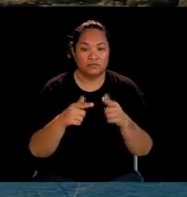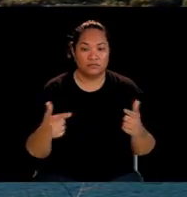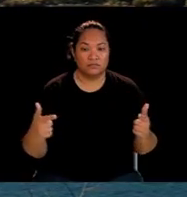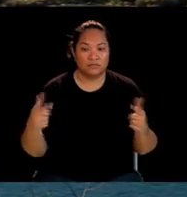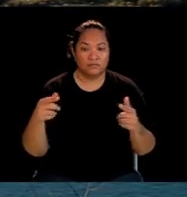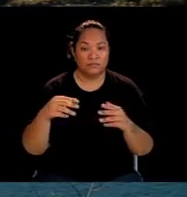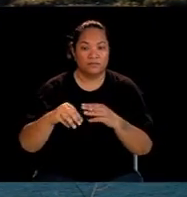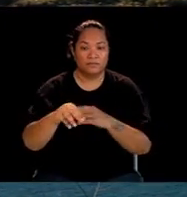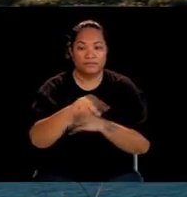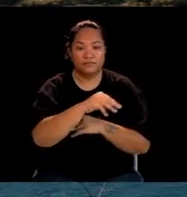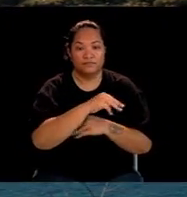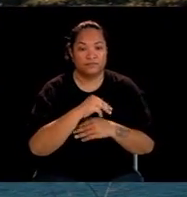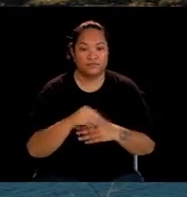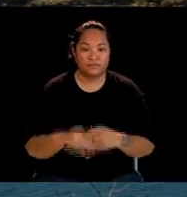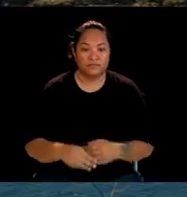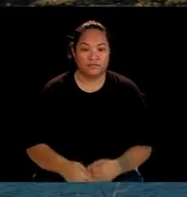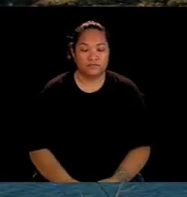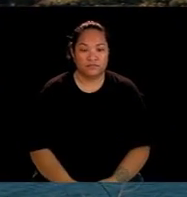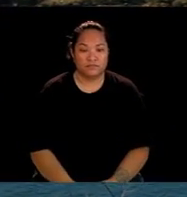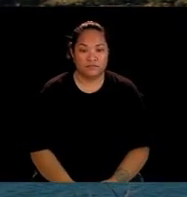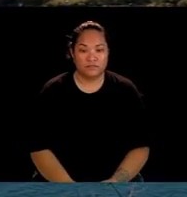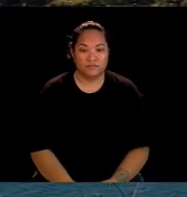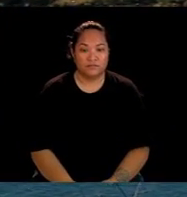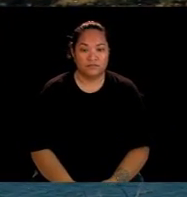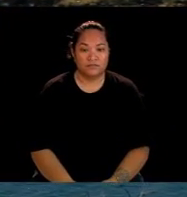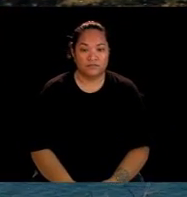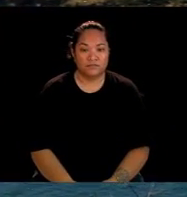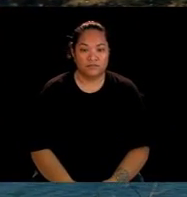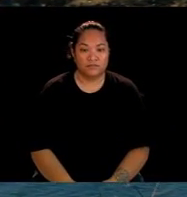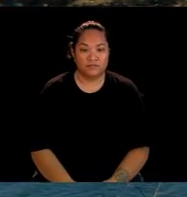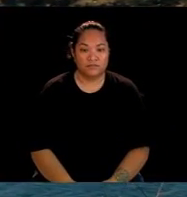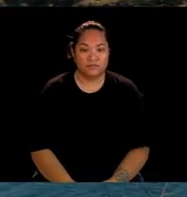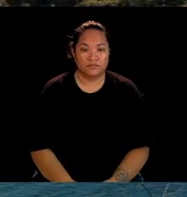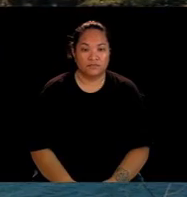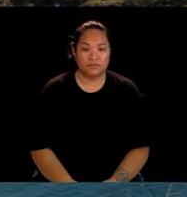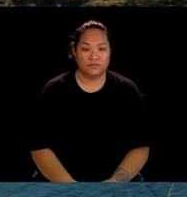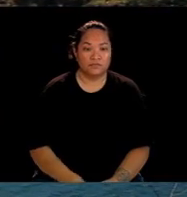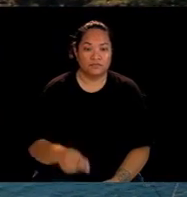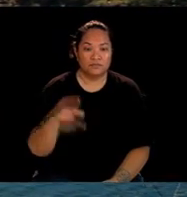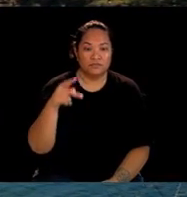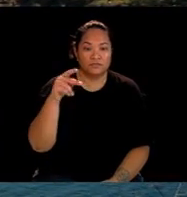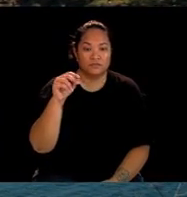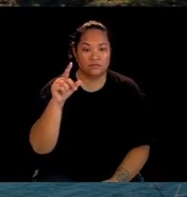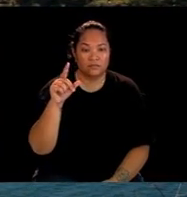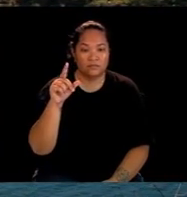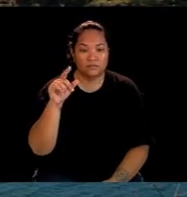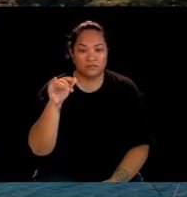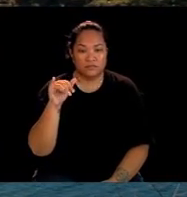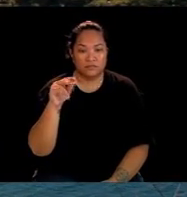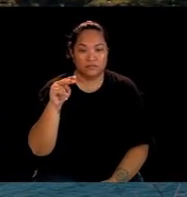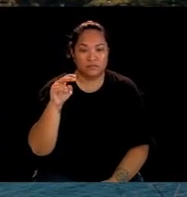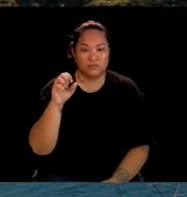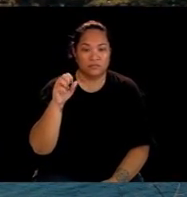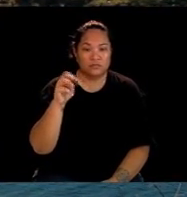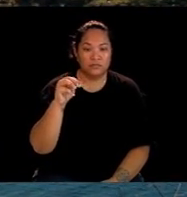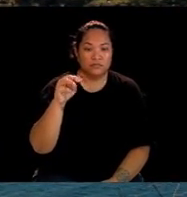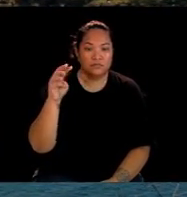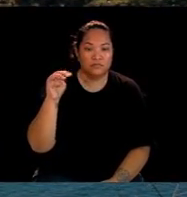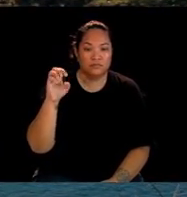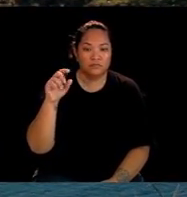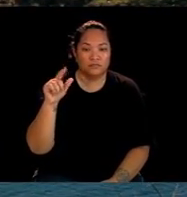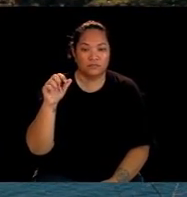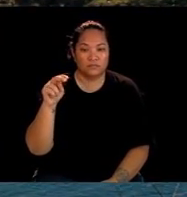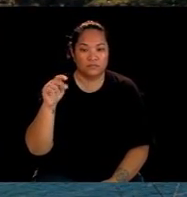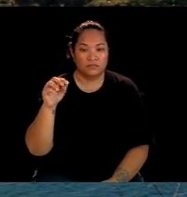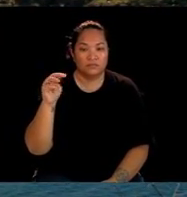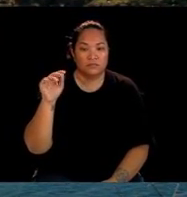na fansagadan. Iida Micronesia, Polynesia, Melanesia,